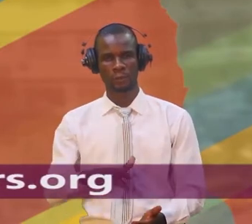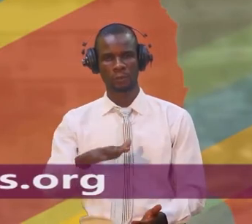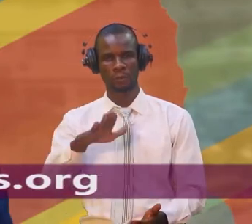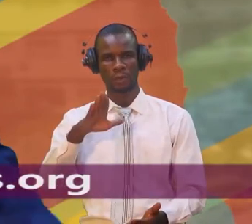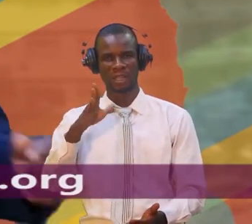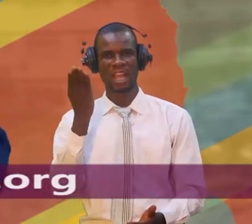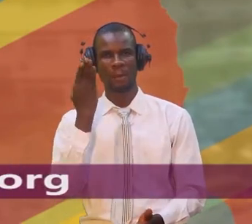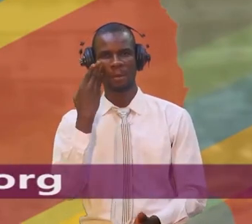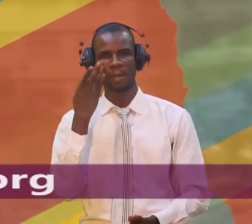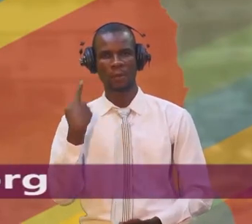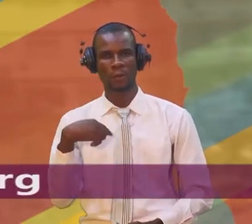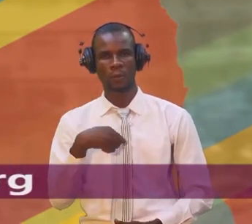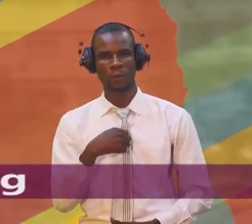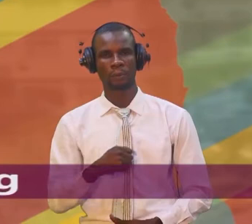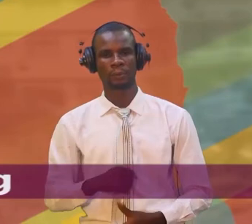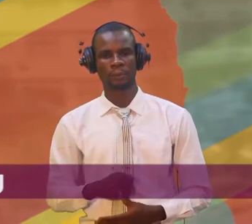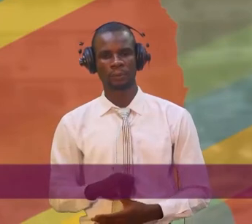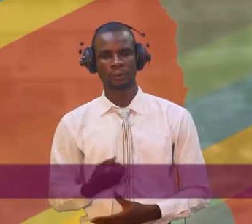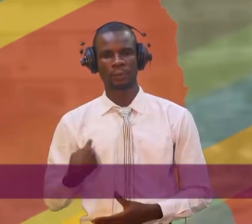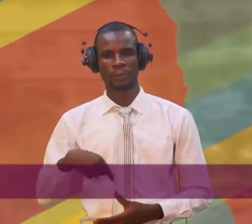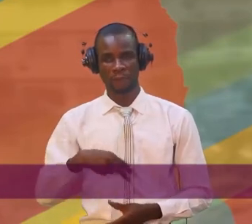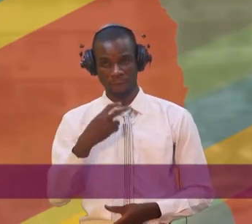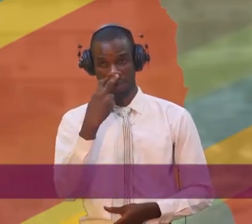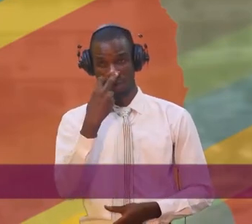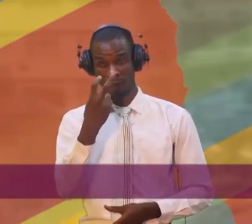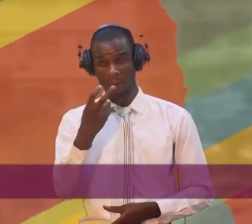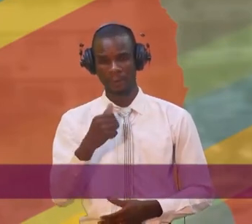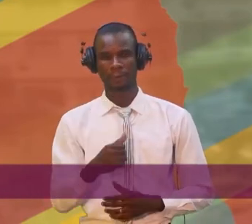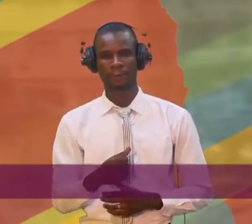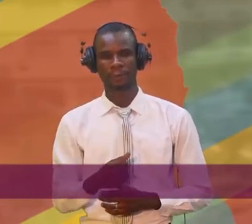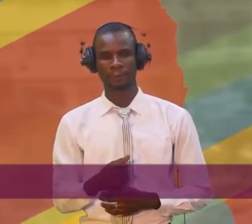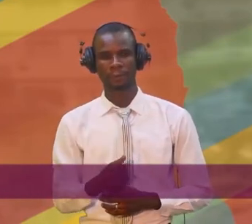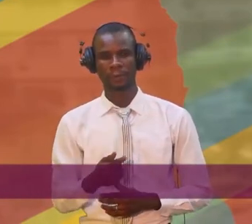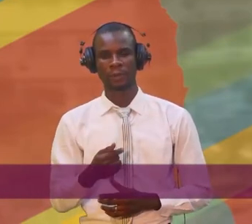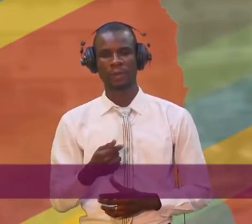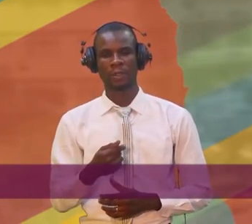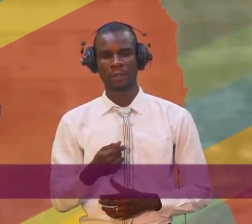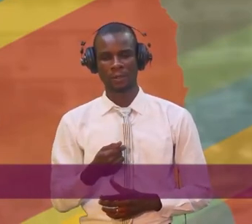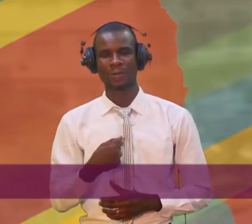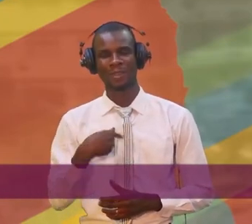Bwana wetu na baba wetu asifiwe. Sababu tumegundua